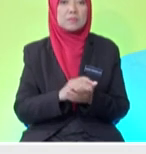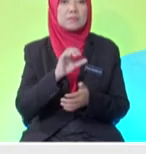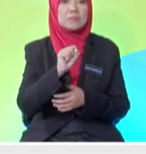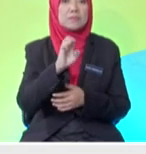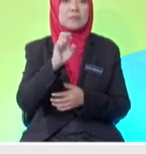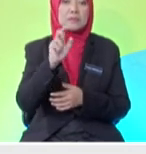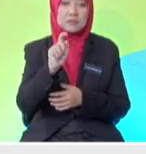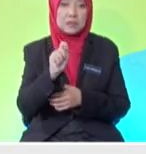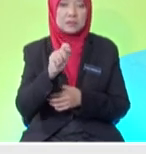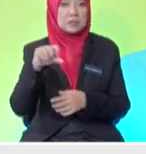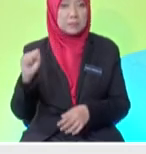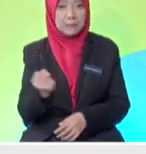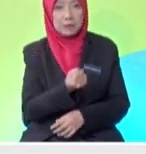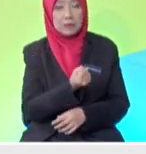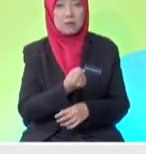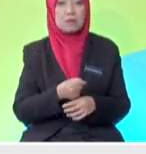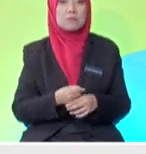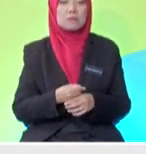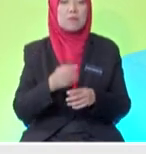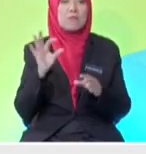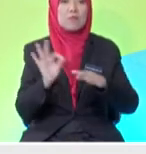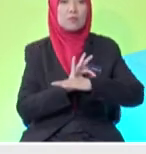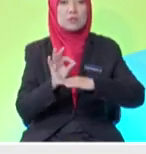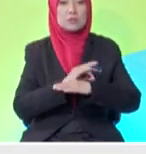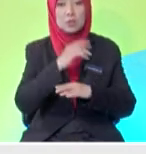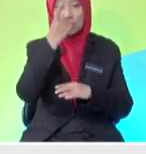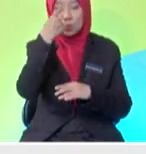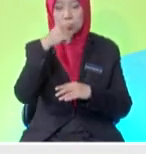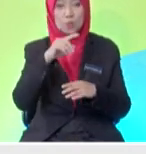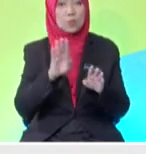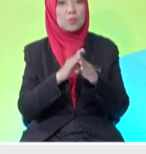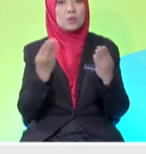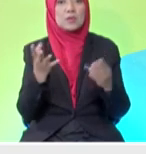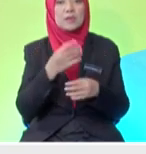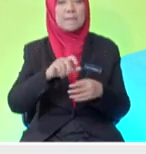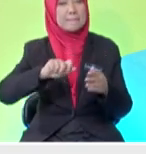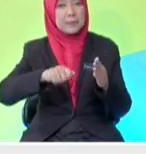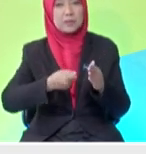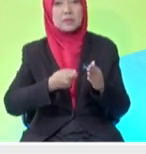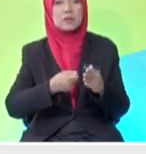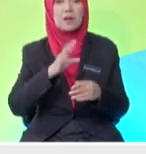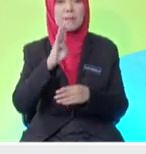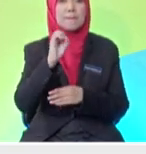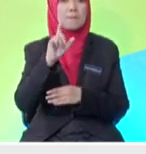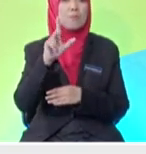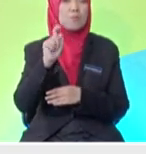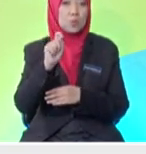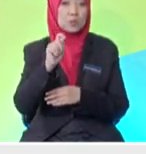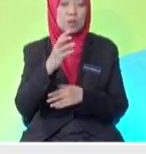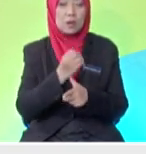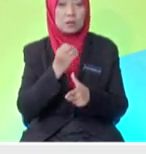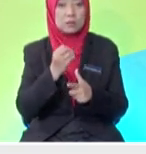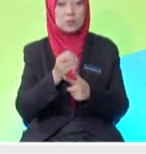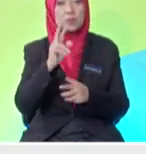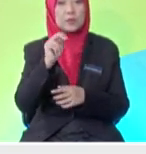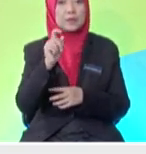berfungsi untuk memegang melongga dan juga mengetatkan night dan Bold Oke jadi kalau kita